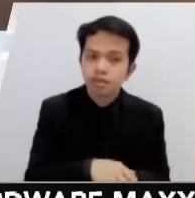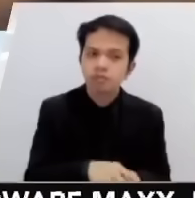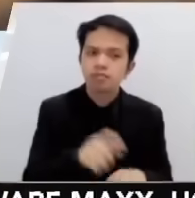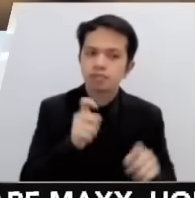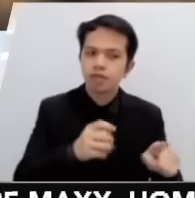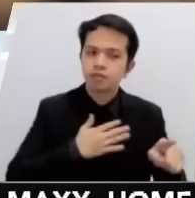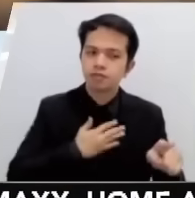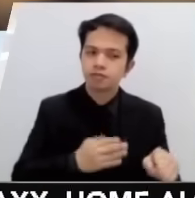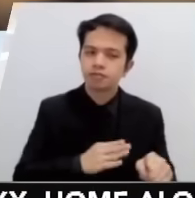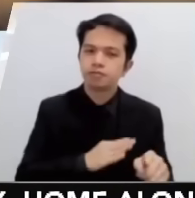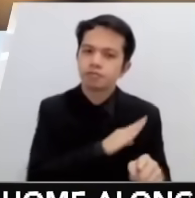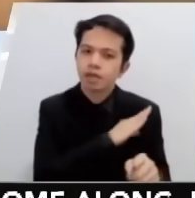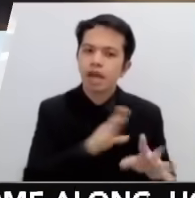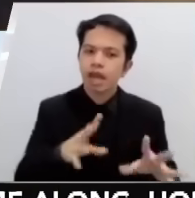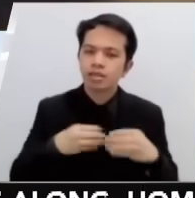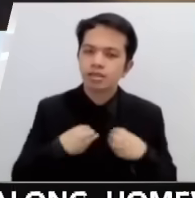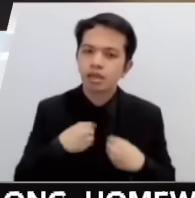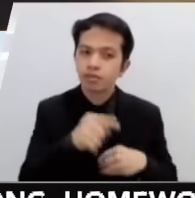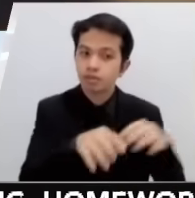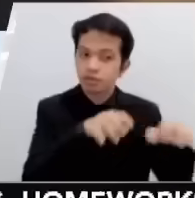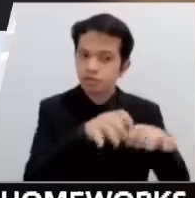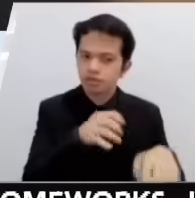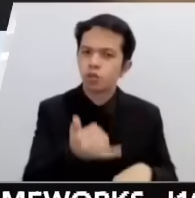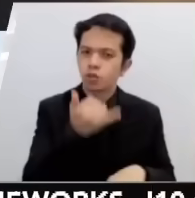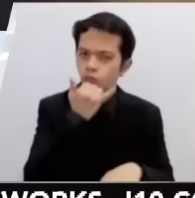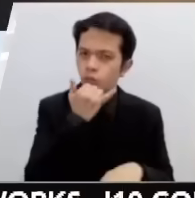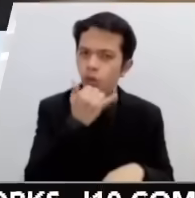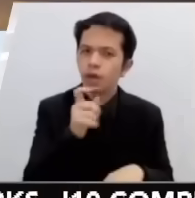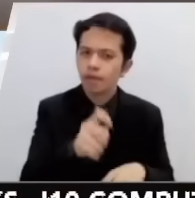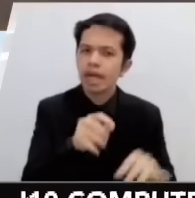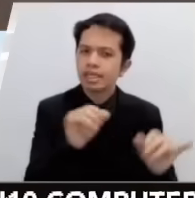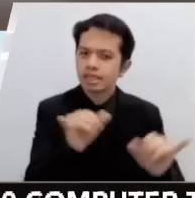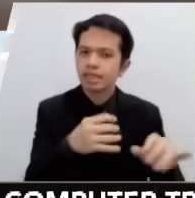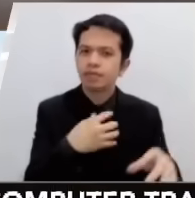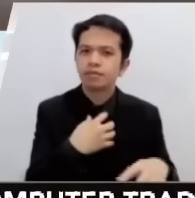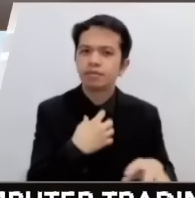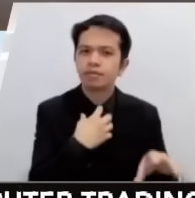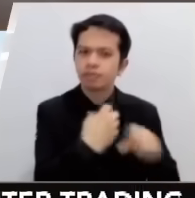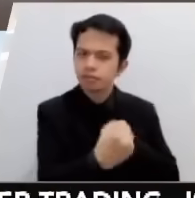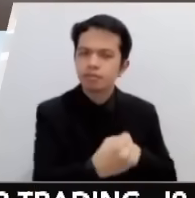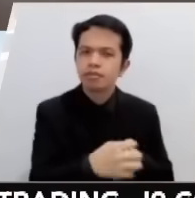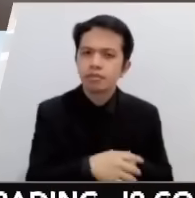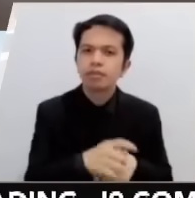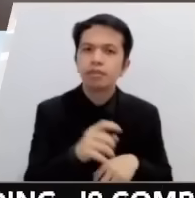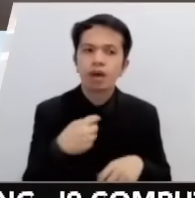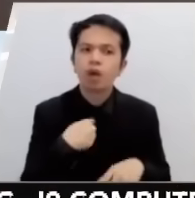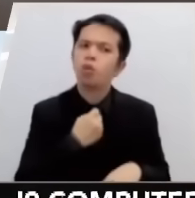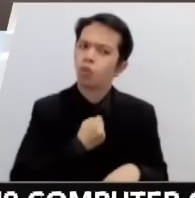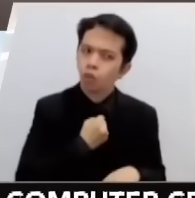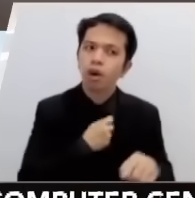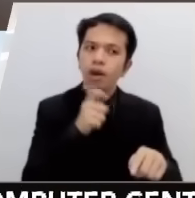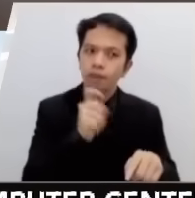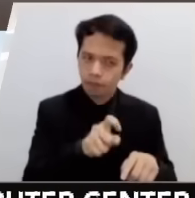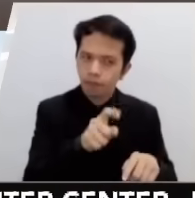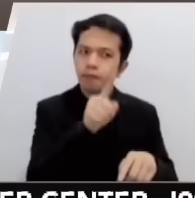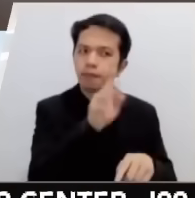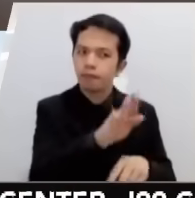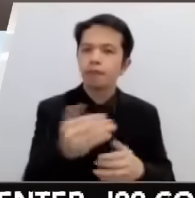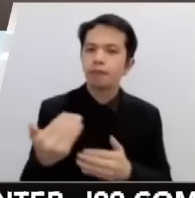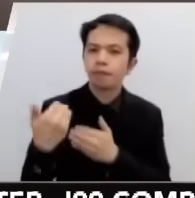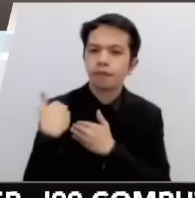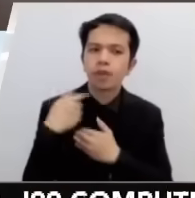iyung ginawa niya ay may mali din so ako mag-apologize but he has to accept the responsibility na binastos niya po yung